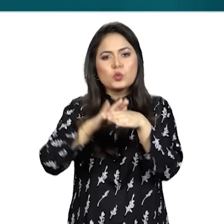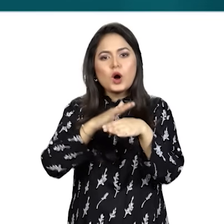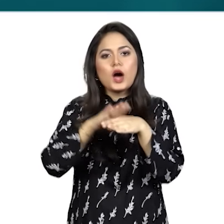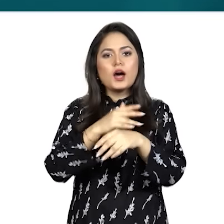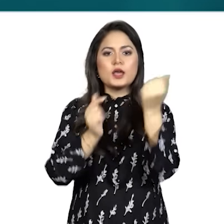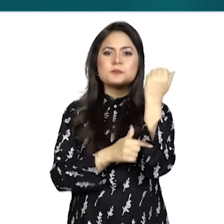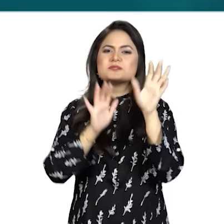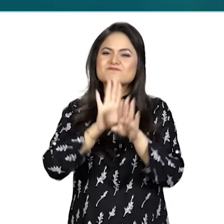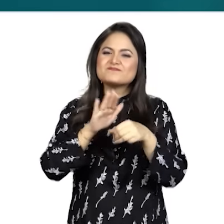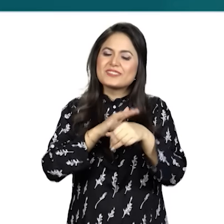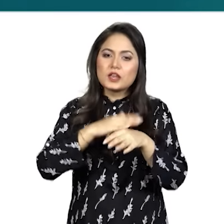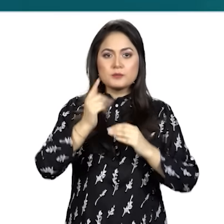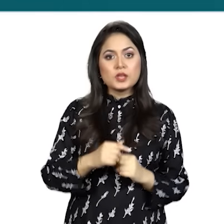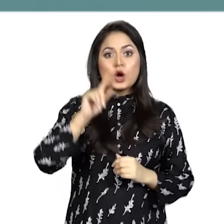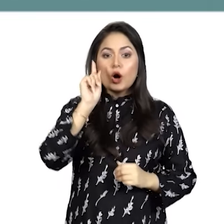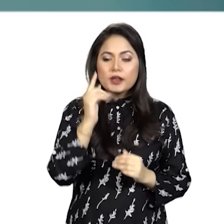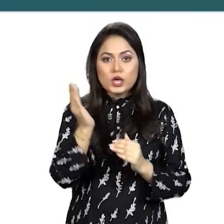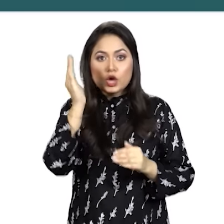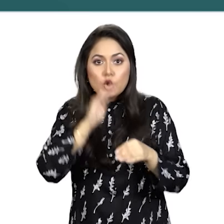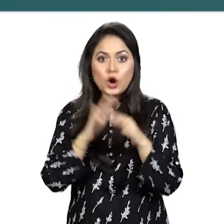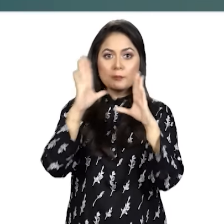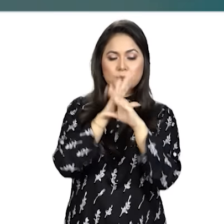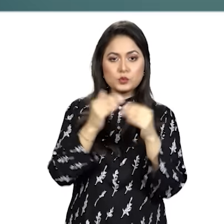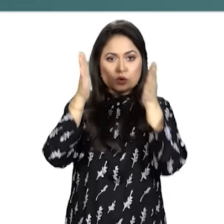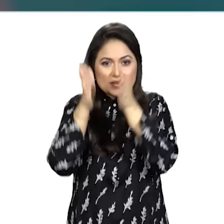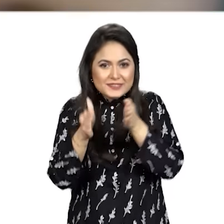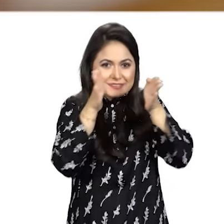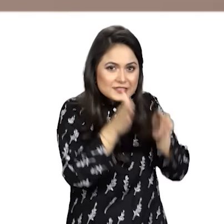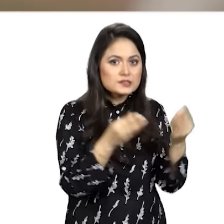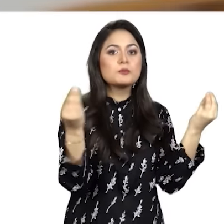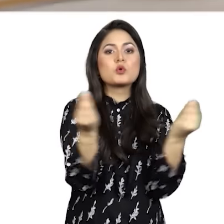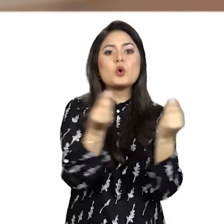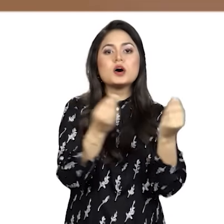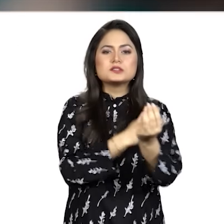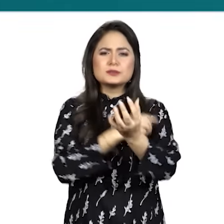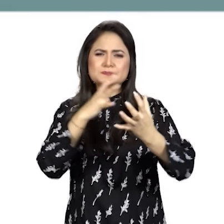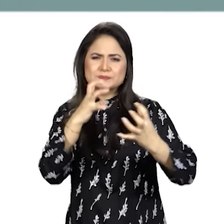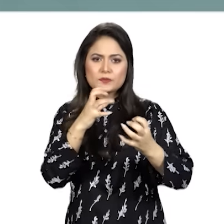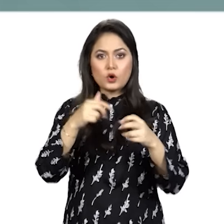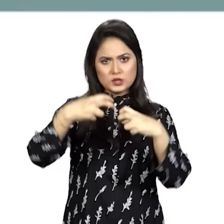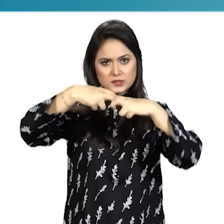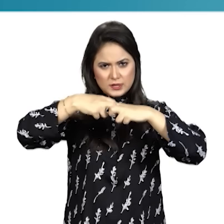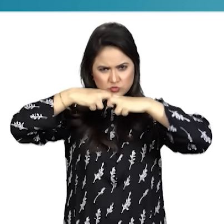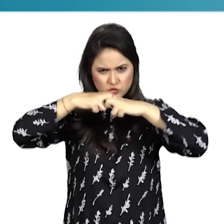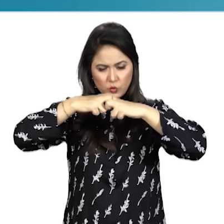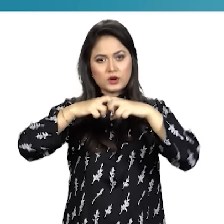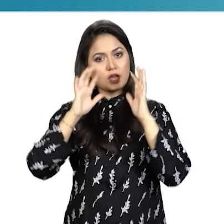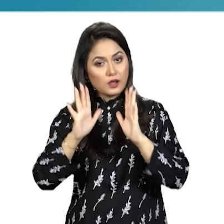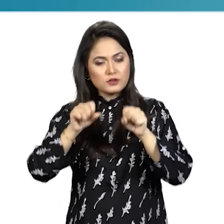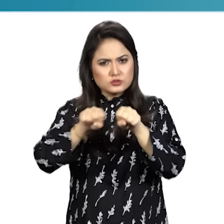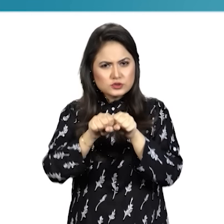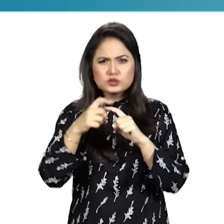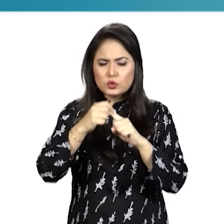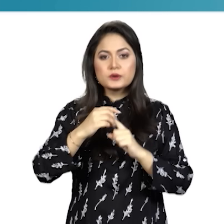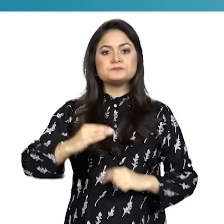हैं। लिगामेंट्स और टेंडन्स नामी ढांचे पूरे सिस्टम को मुस्तहकम करते और पट्ठों को हड्डियों से जोड़ते हैं। यहाँ नी कैप